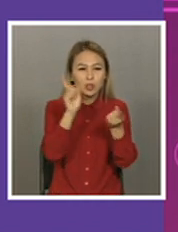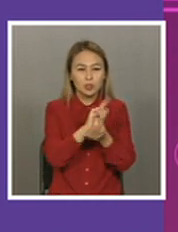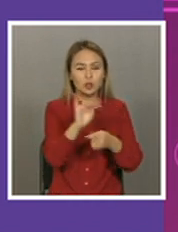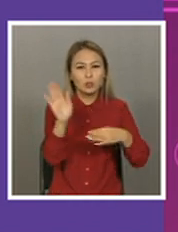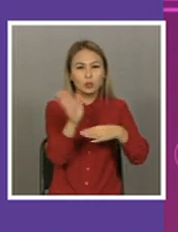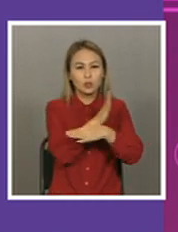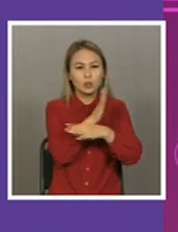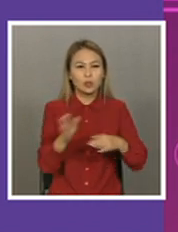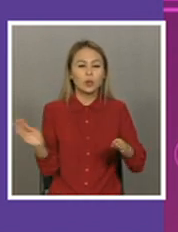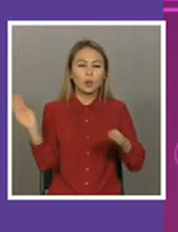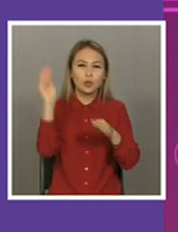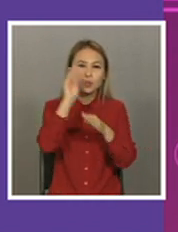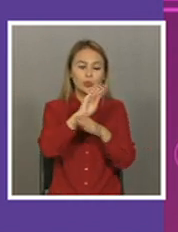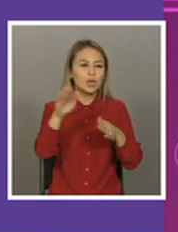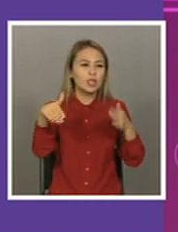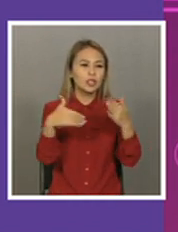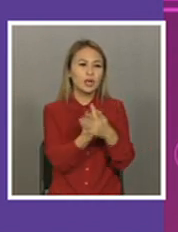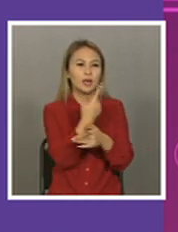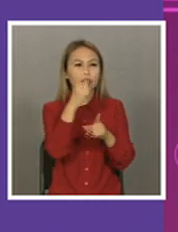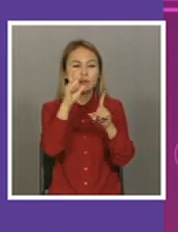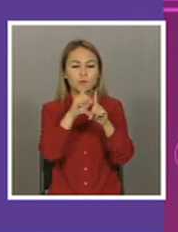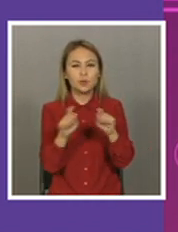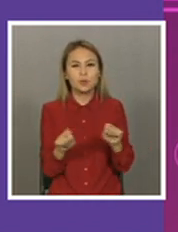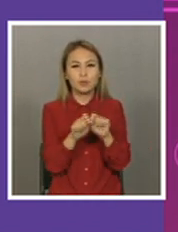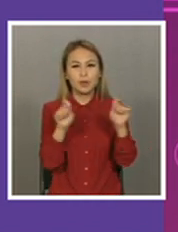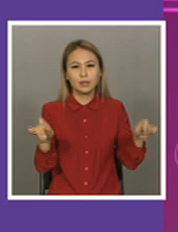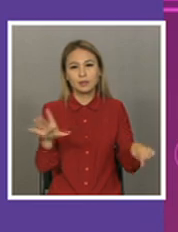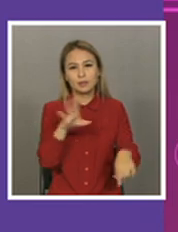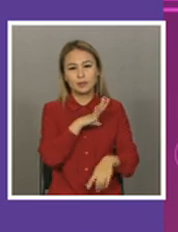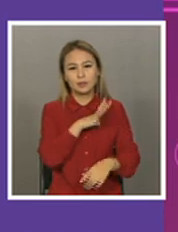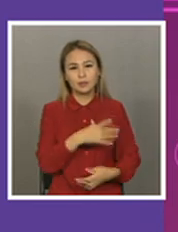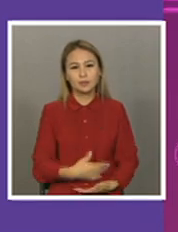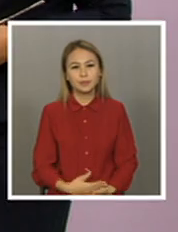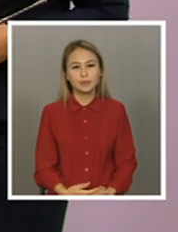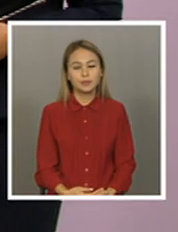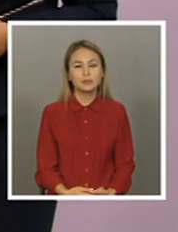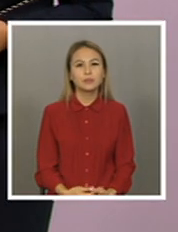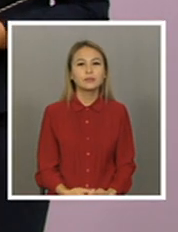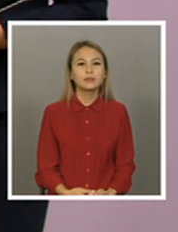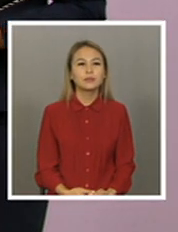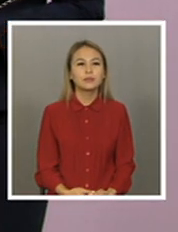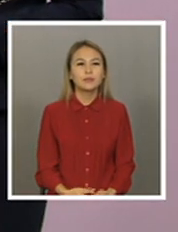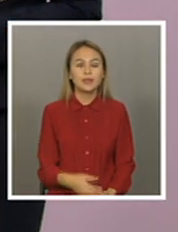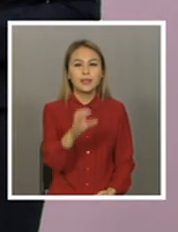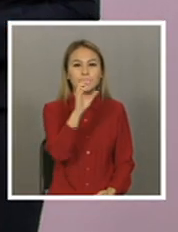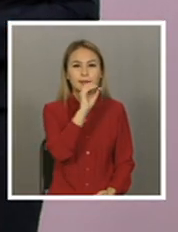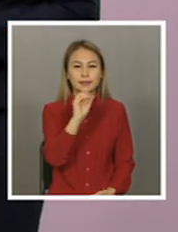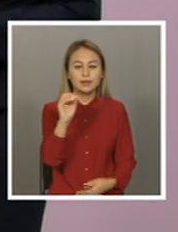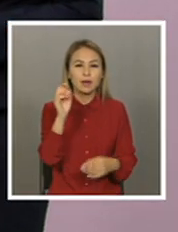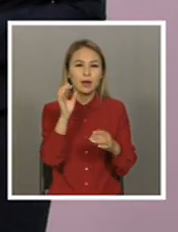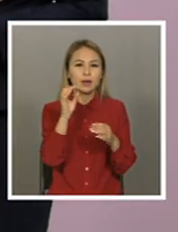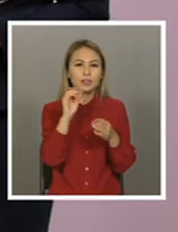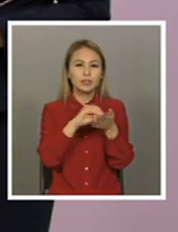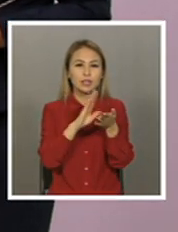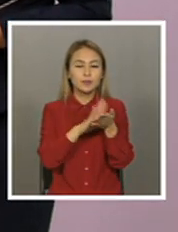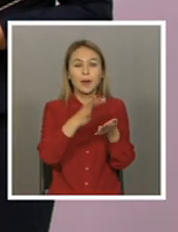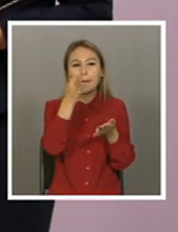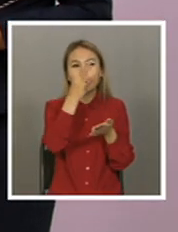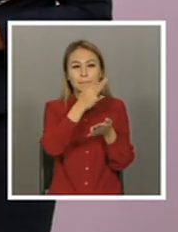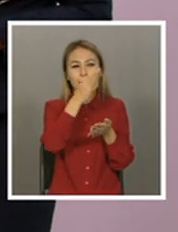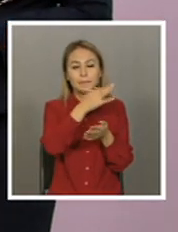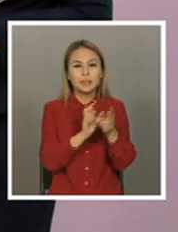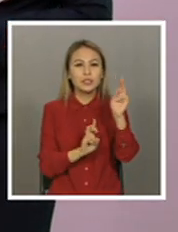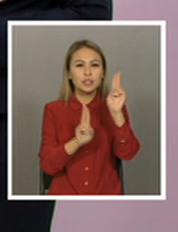және буындардың қосылуынан жаңа сөз пайда болады. Е әріпін жазбас бұрын жазу